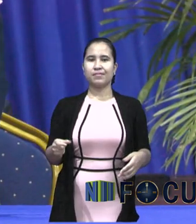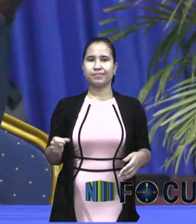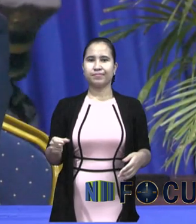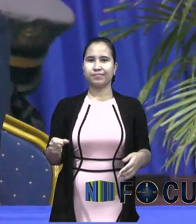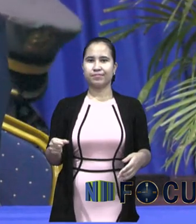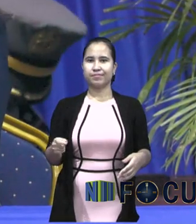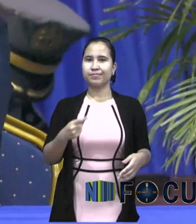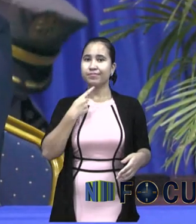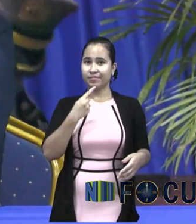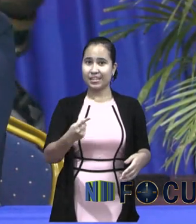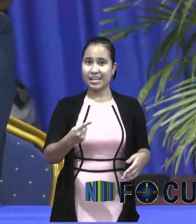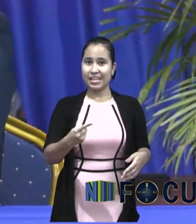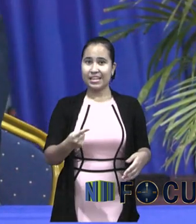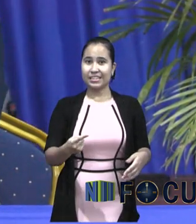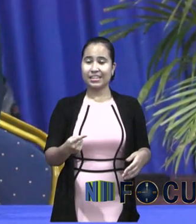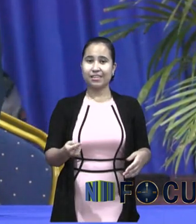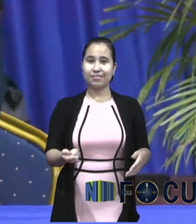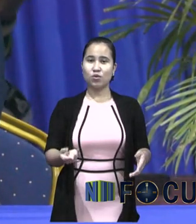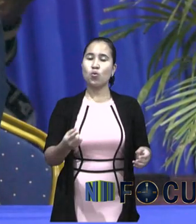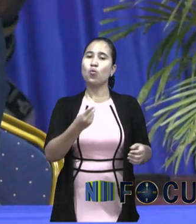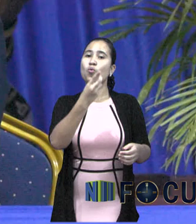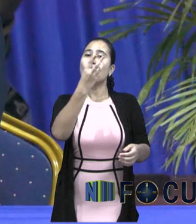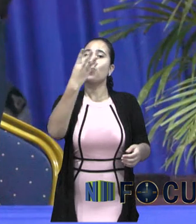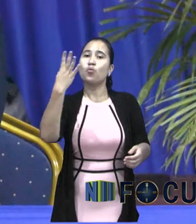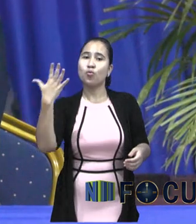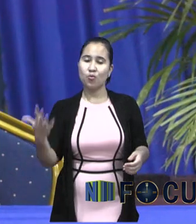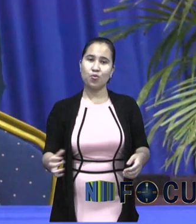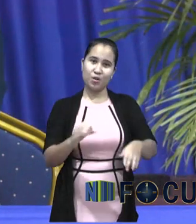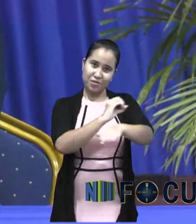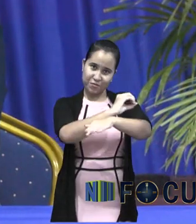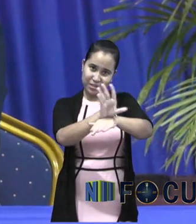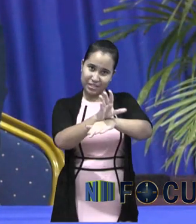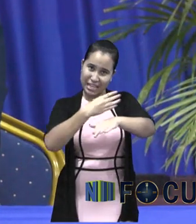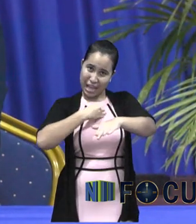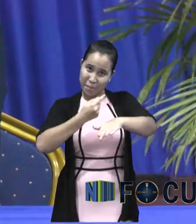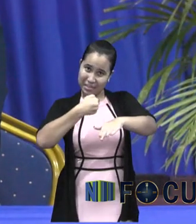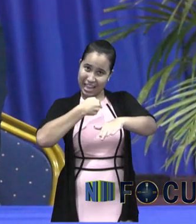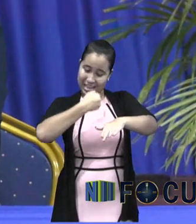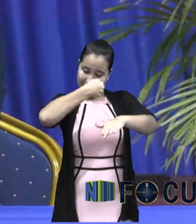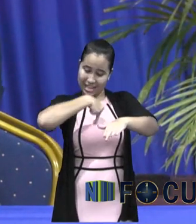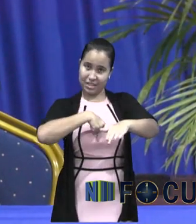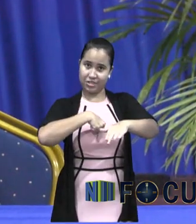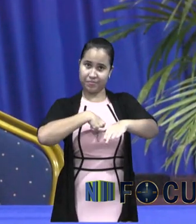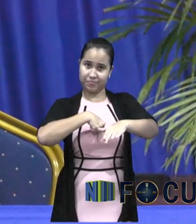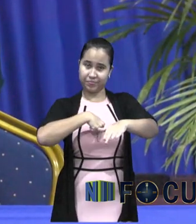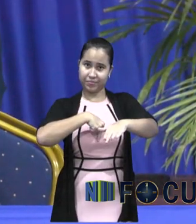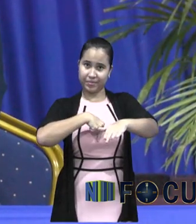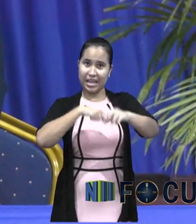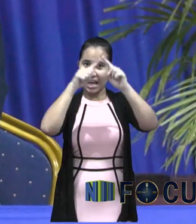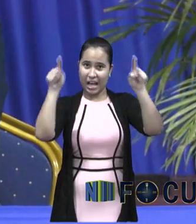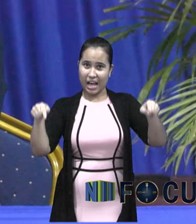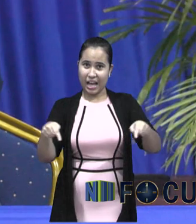Dus dat geeft het de virale lading. Dat is hoeveel virussen heb je in je systeem. En dat geeft het apparaat aan als